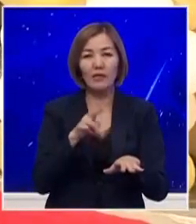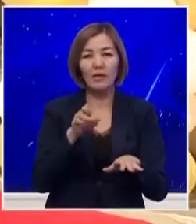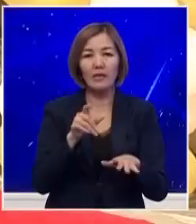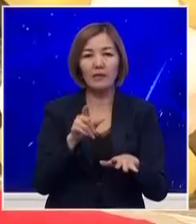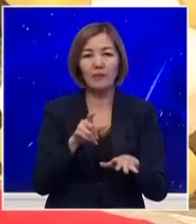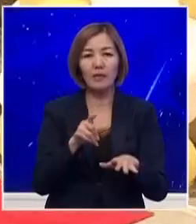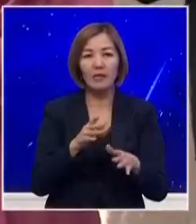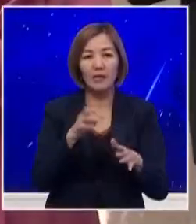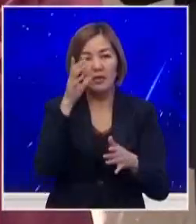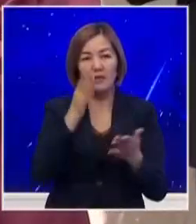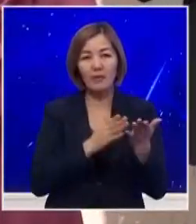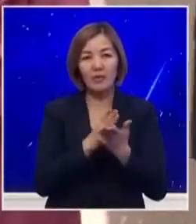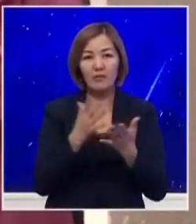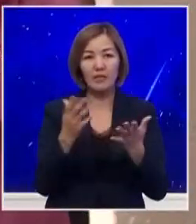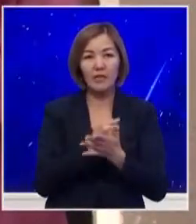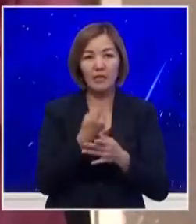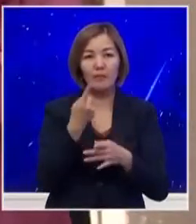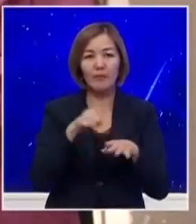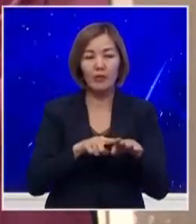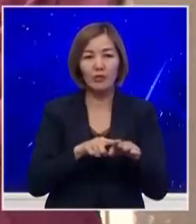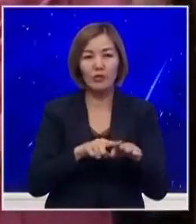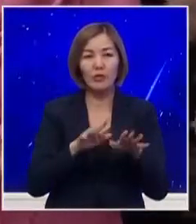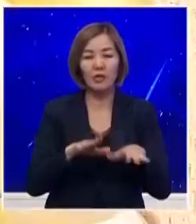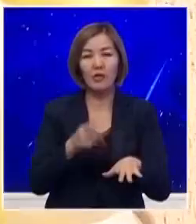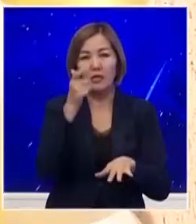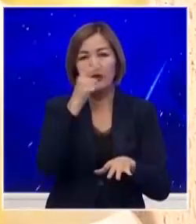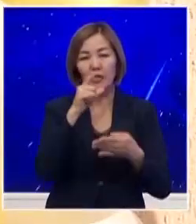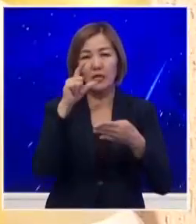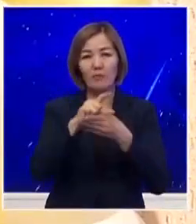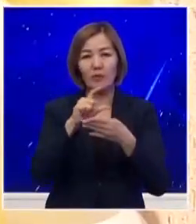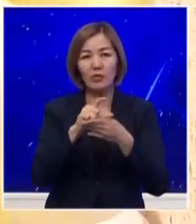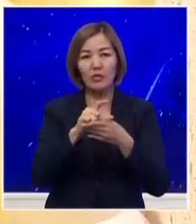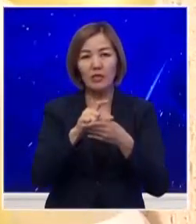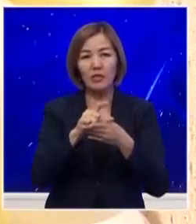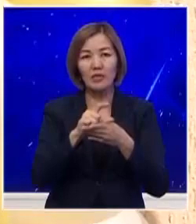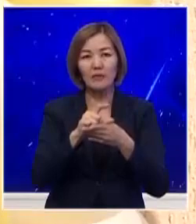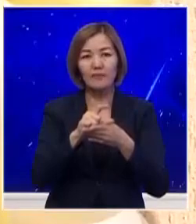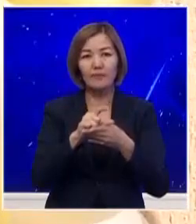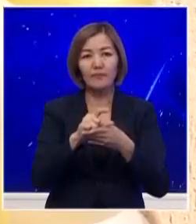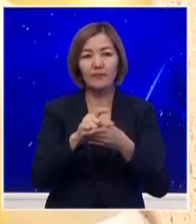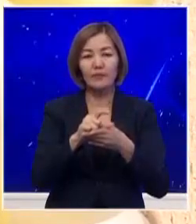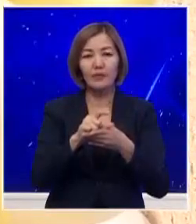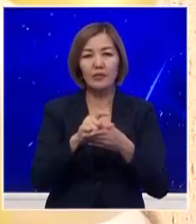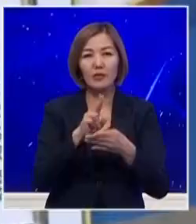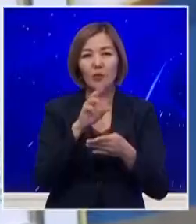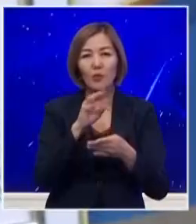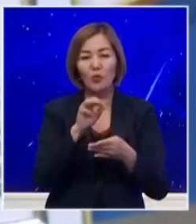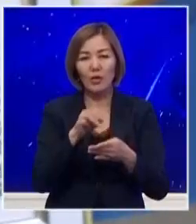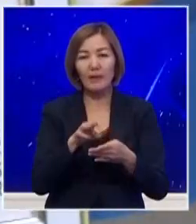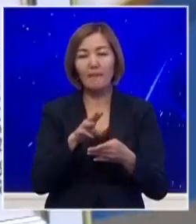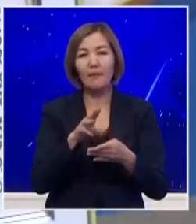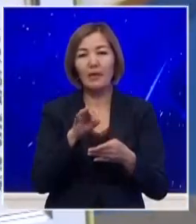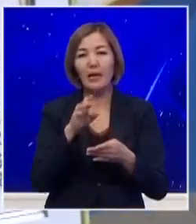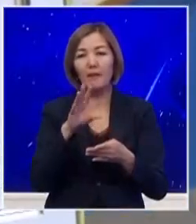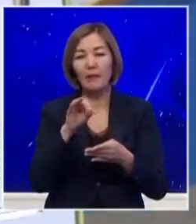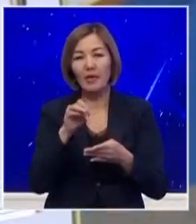ғылыми қызметкер алды. Ал бас жүлдені Жаркент мешіті, Сәулет көркемөнер музейінің қорсақтаушысы Көркем Рахымғалиева